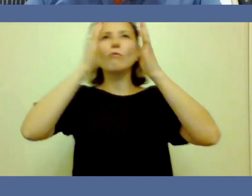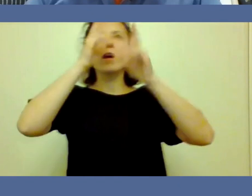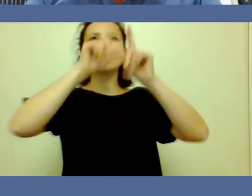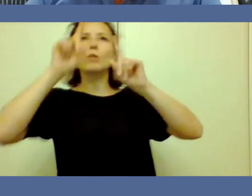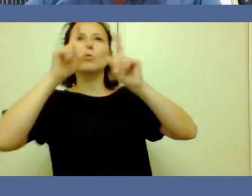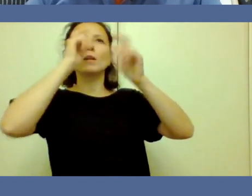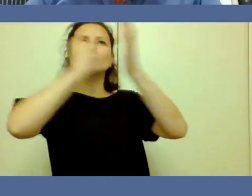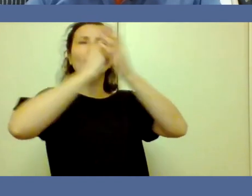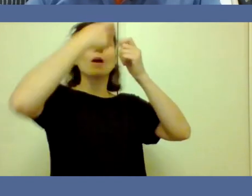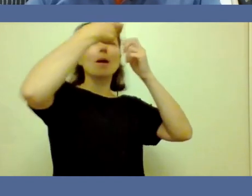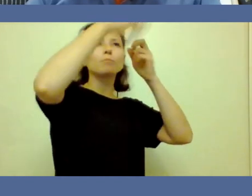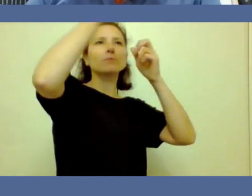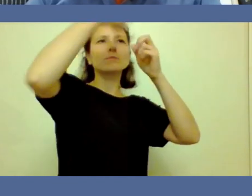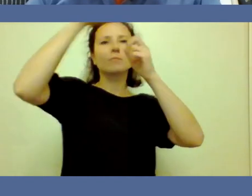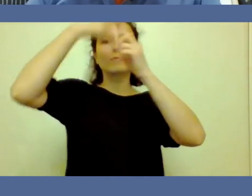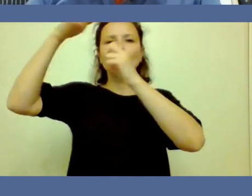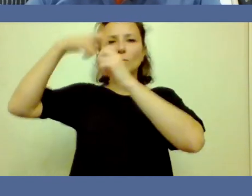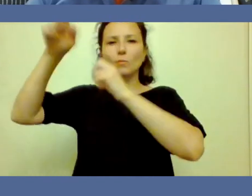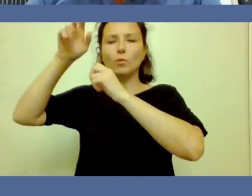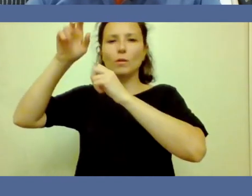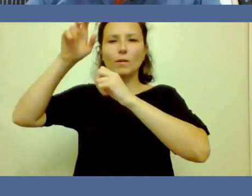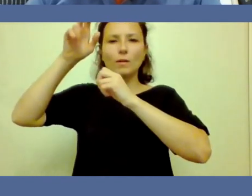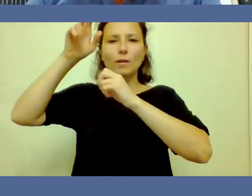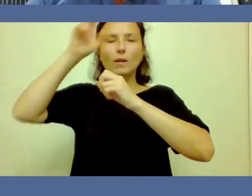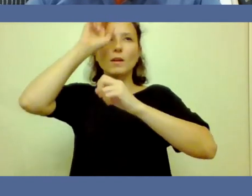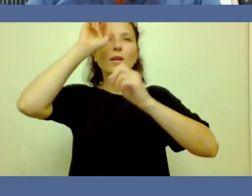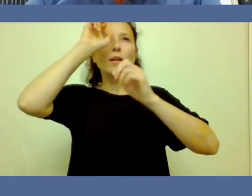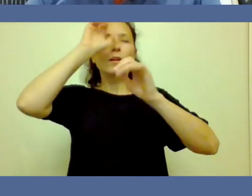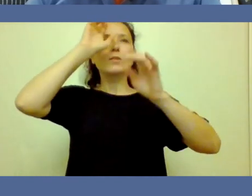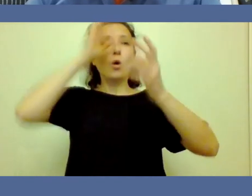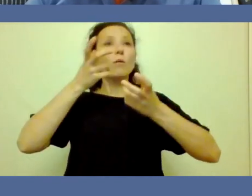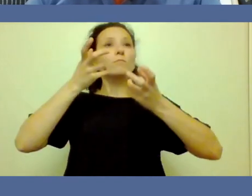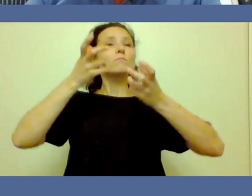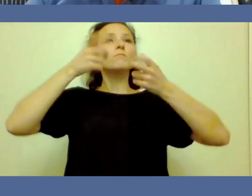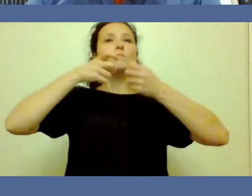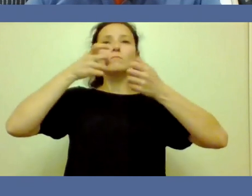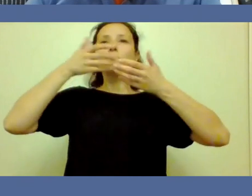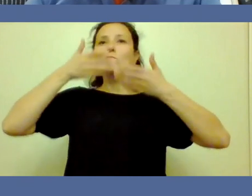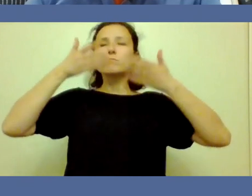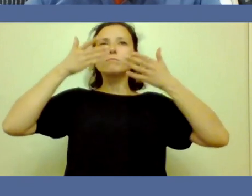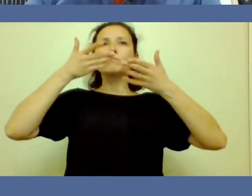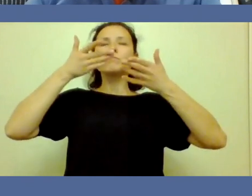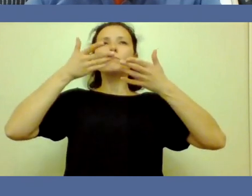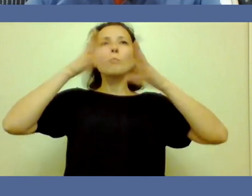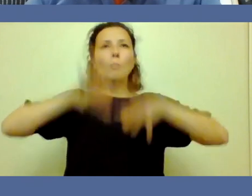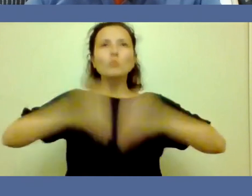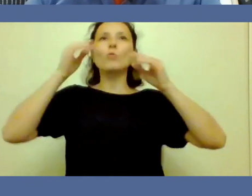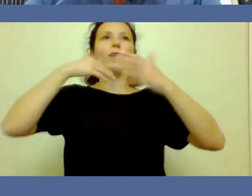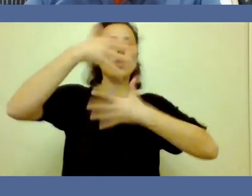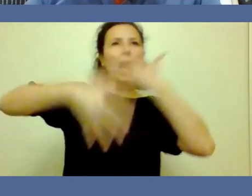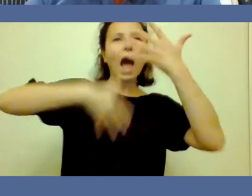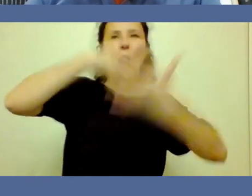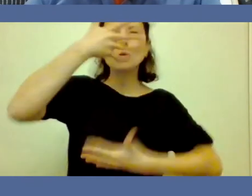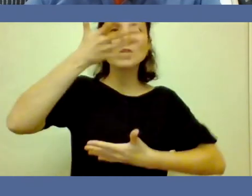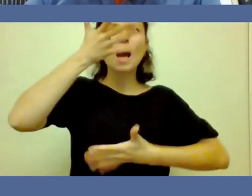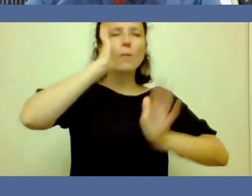I nagle pan widzi postaci. I one się rodzą z chaosu. Nie z porządku. pan dąży do porządku. To jest po prostu